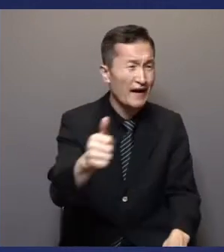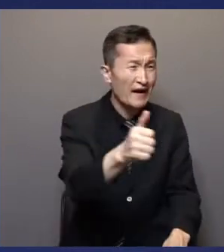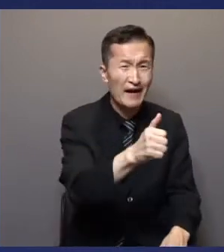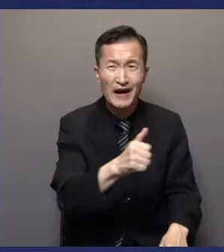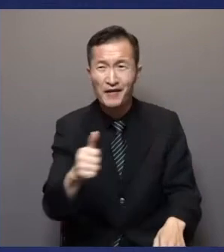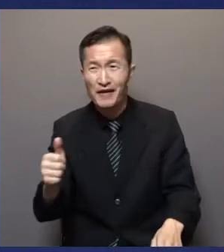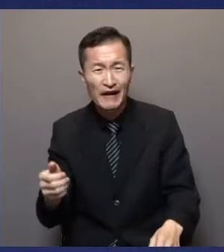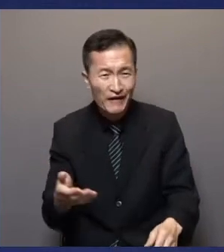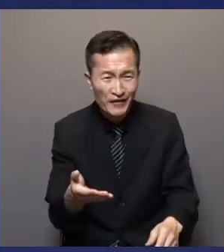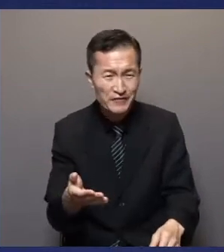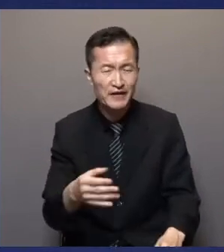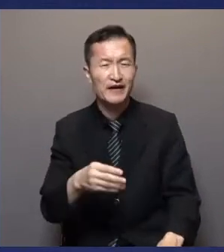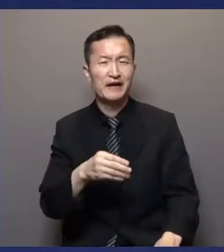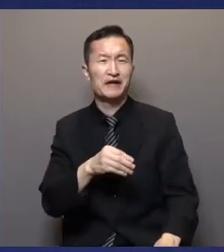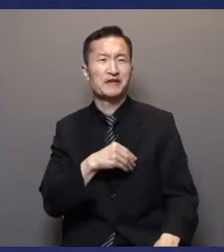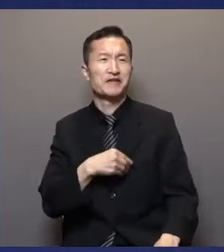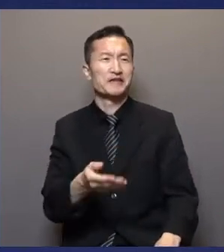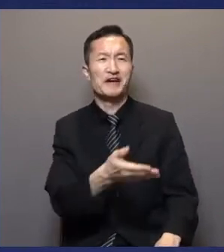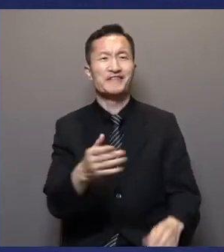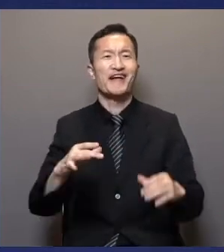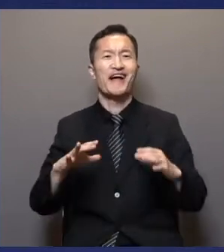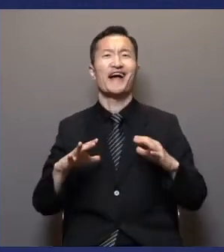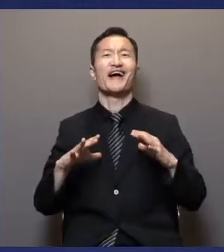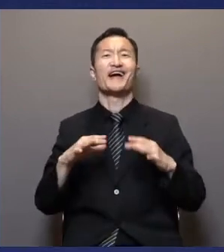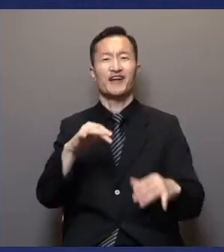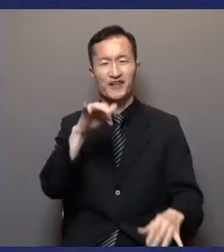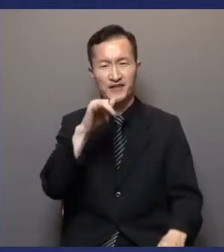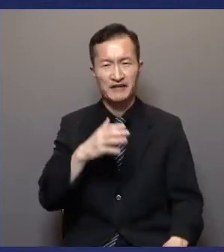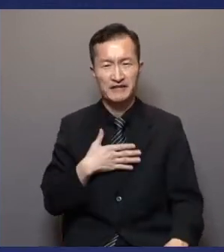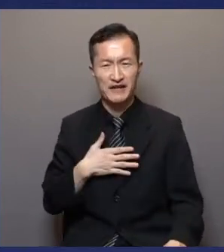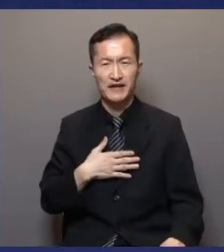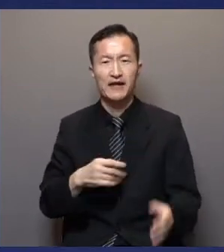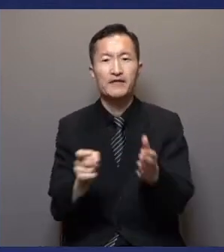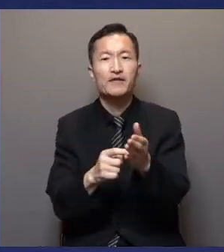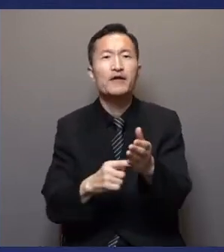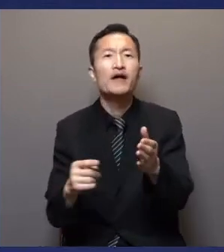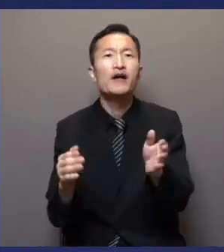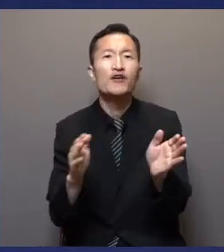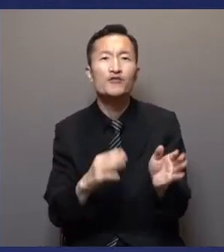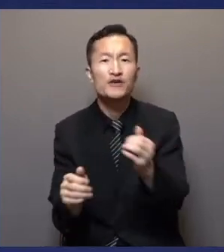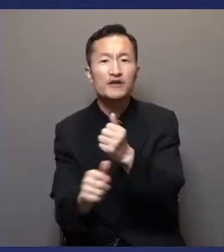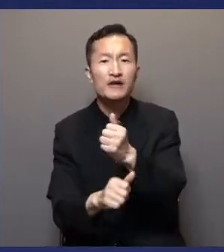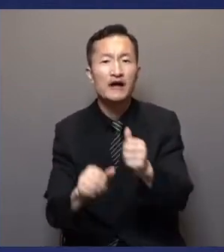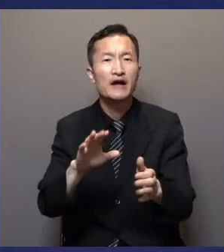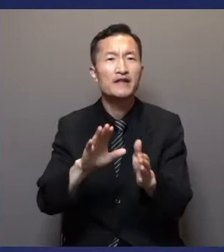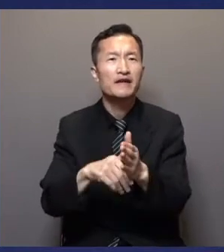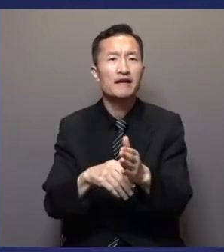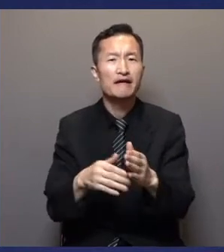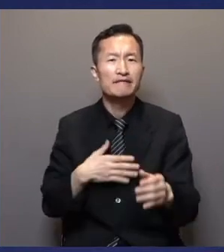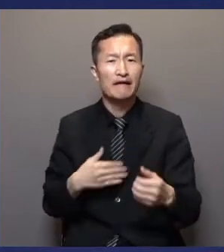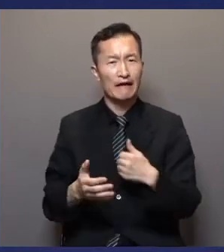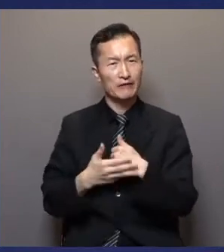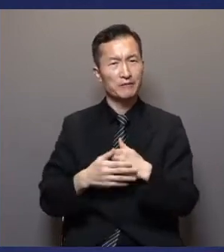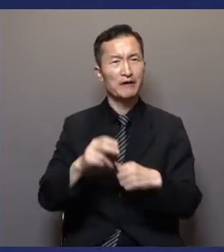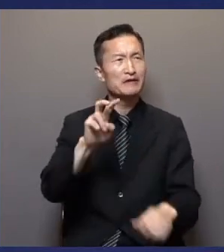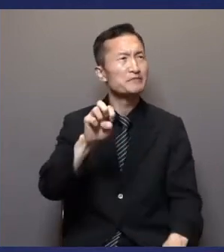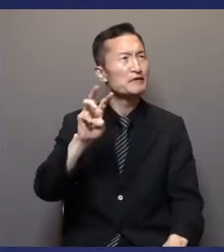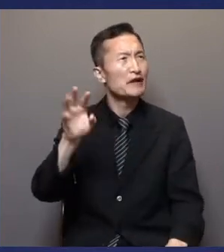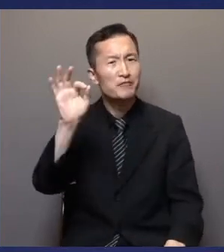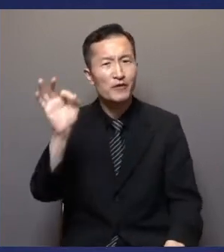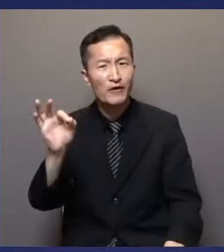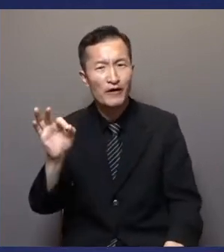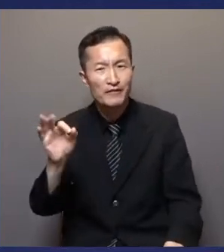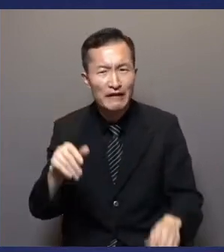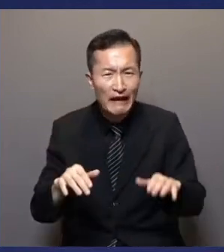동지들 앞에서 은근 자랑하시는 게 있습니다. 내가 비대위원장 될 때 지지율 23% 4%였는데 지금 우리가